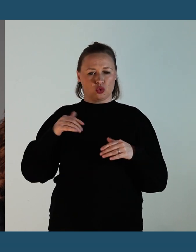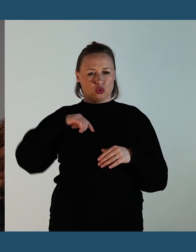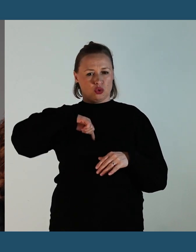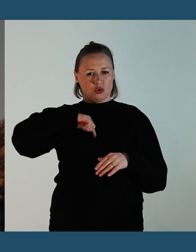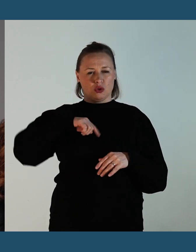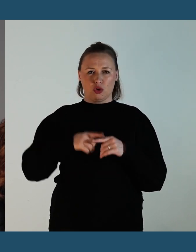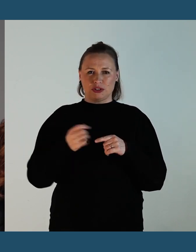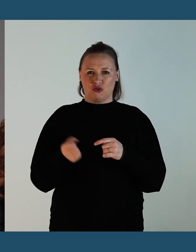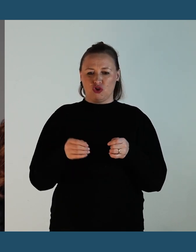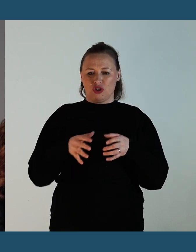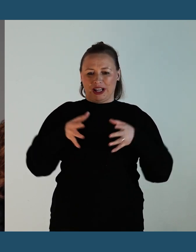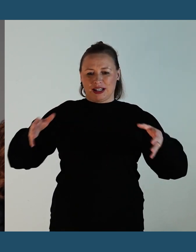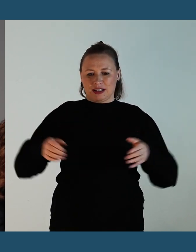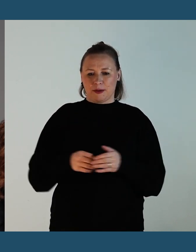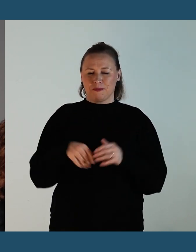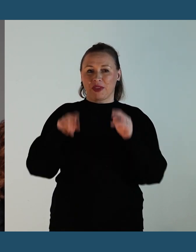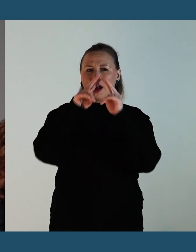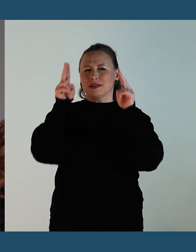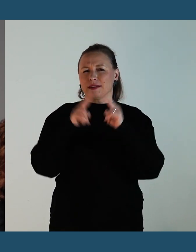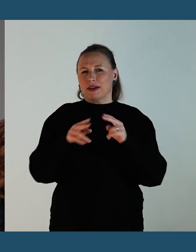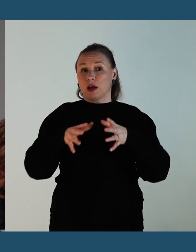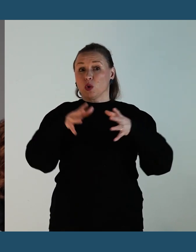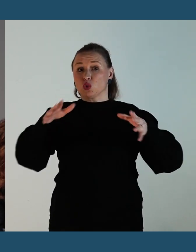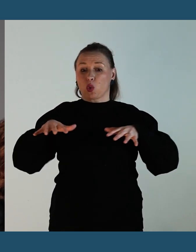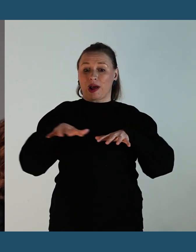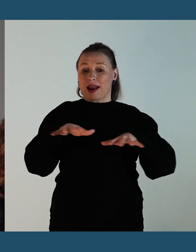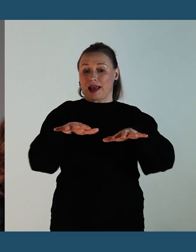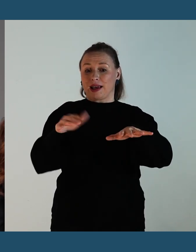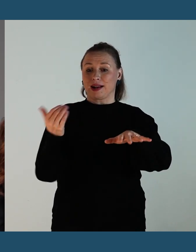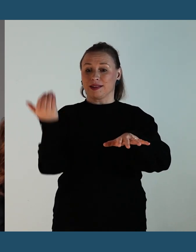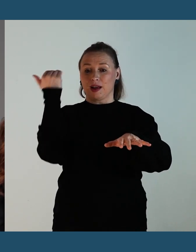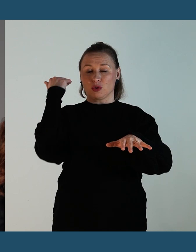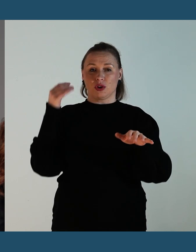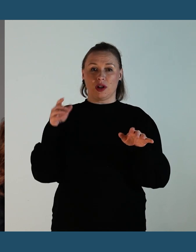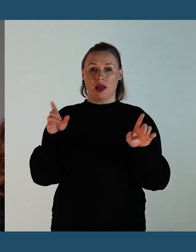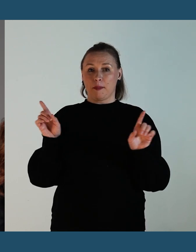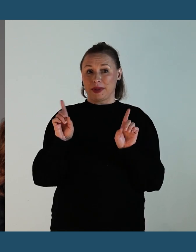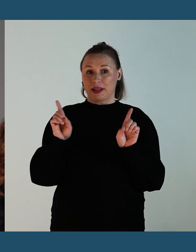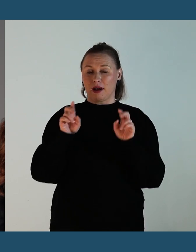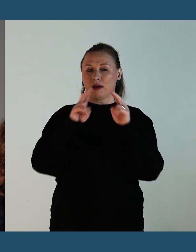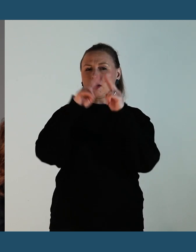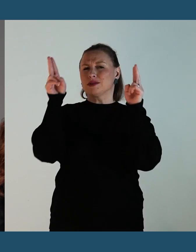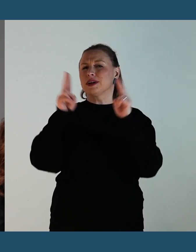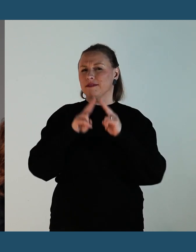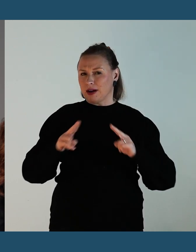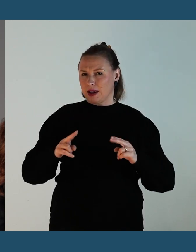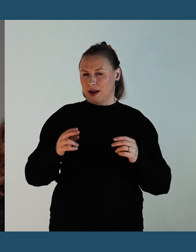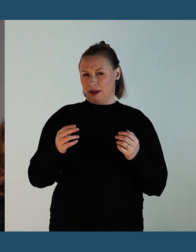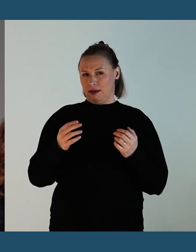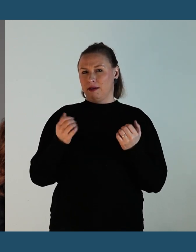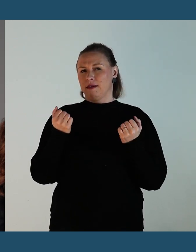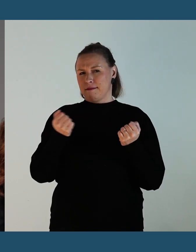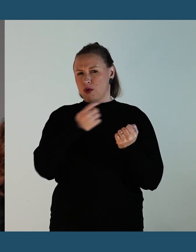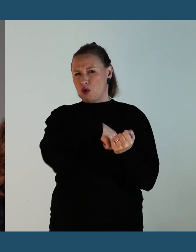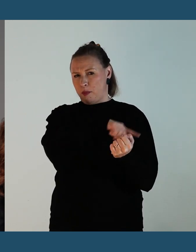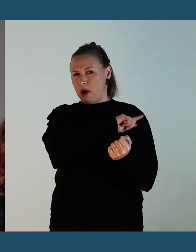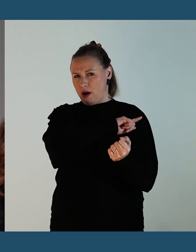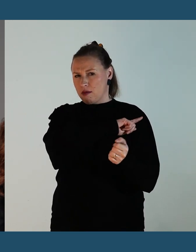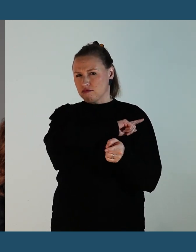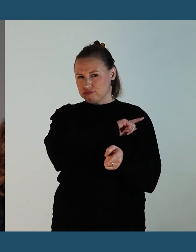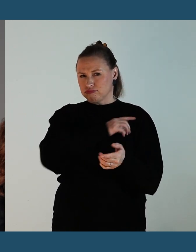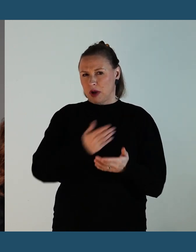kansalaisyhteiskunnan niinku liikkeiden, suurten liikkeiden taustalla on myös ollut se kansainvälinen voima. Mutta kyllähän se edellyttää myös sitä,